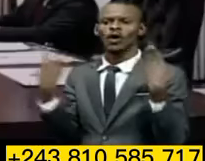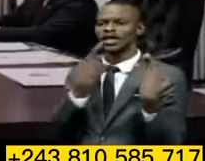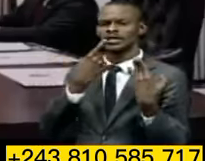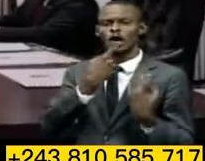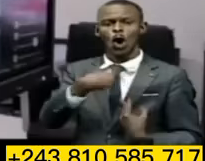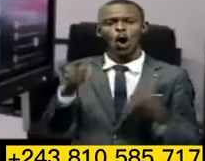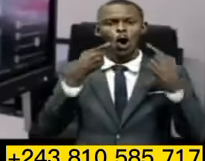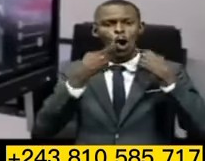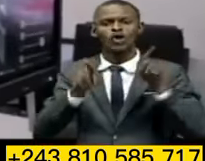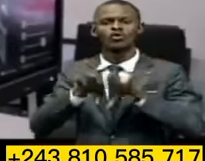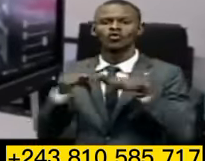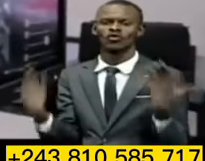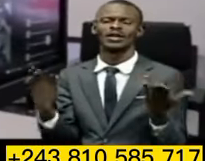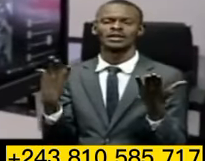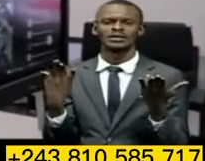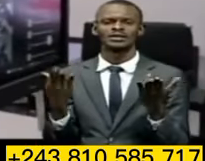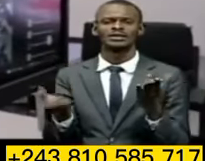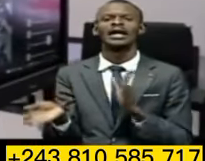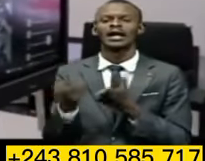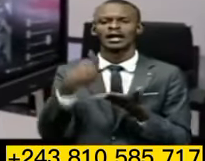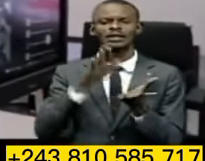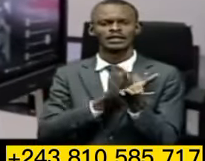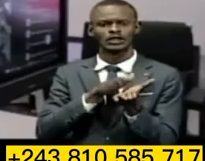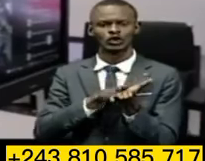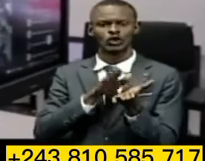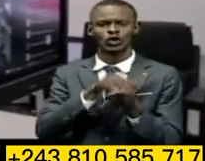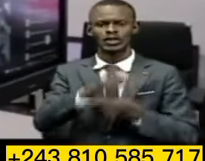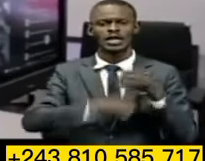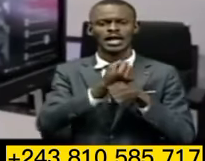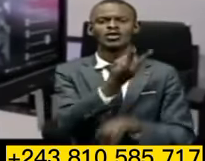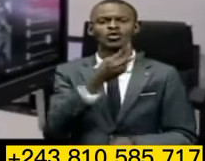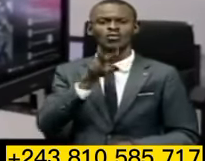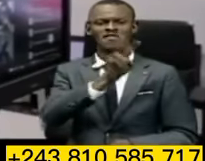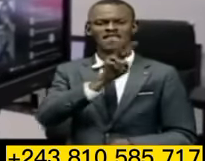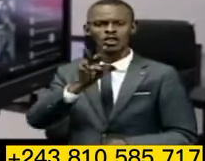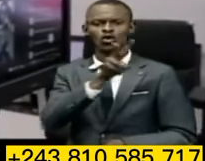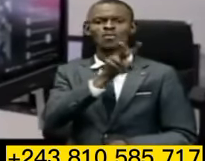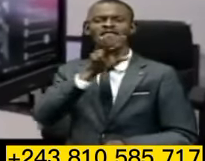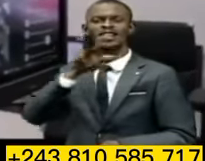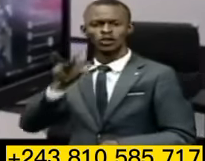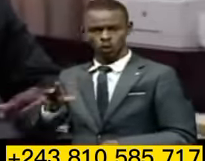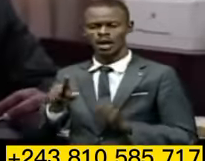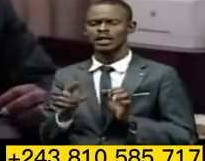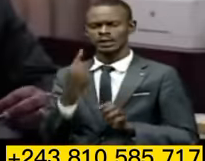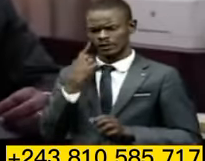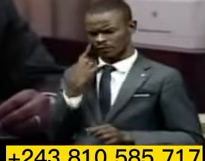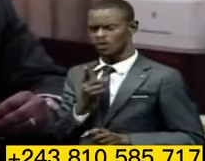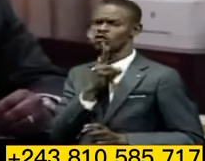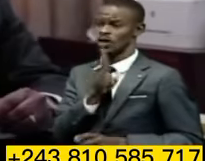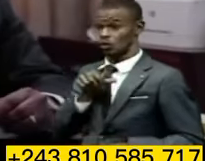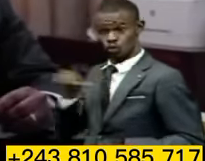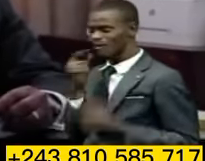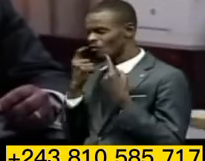scolaire 2022-2023 à l'Athénée de Kisangani, une occasion pour lui de se rendre compte de l'effectivité de la mise